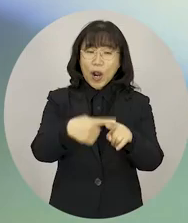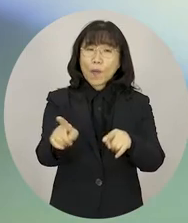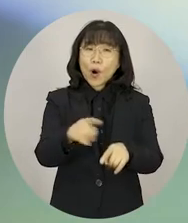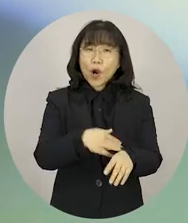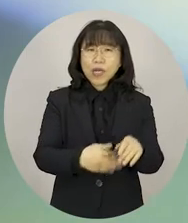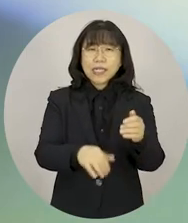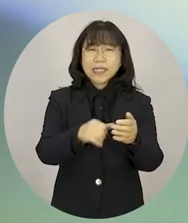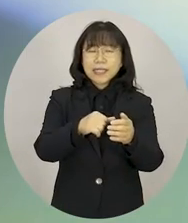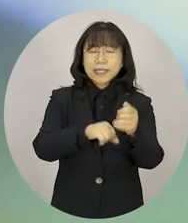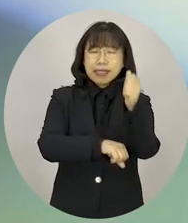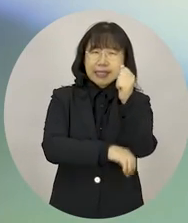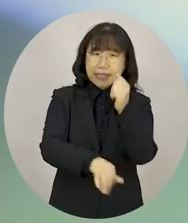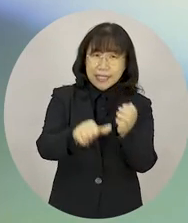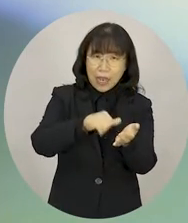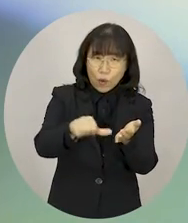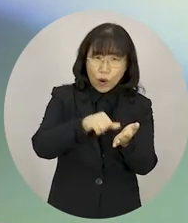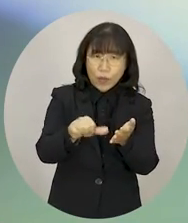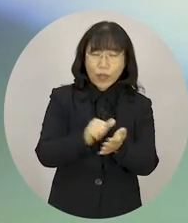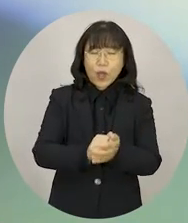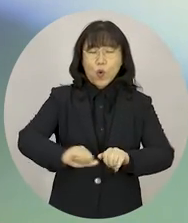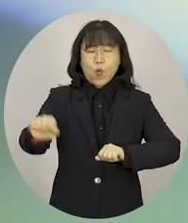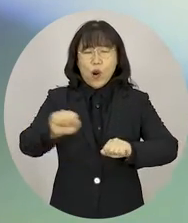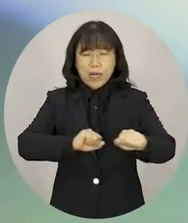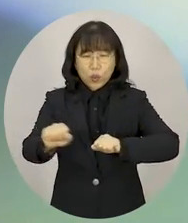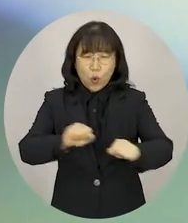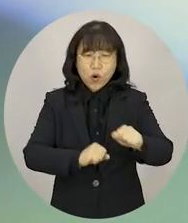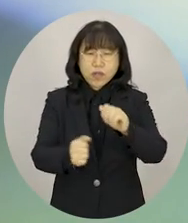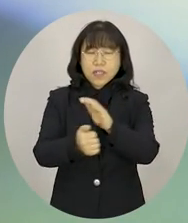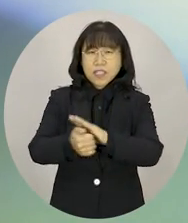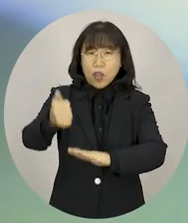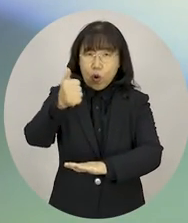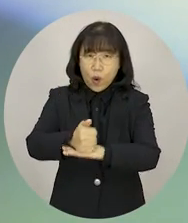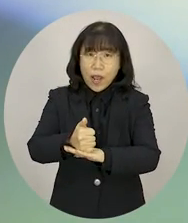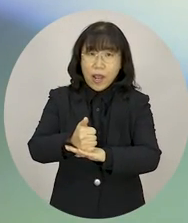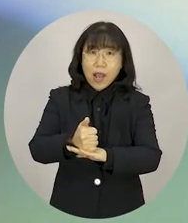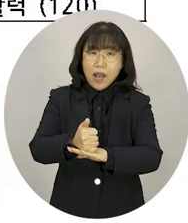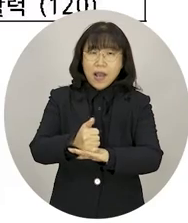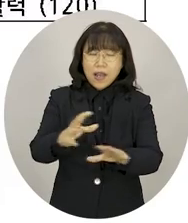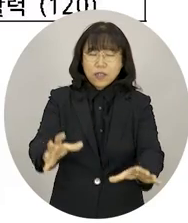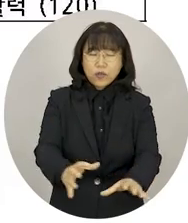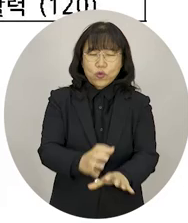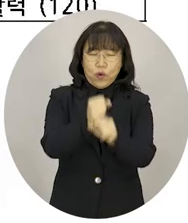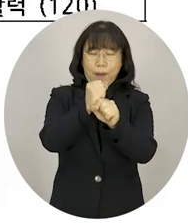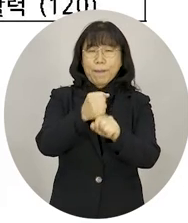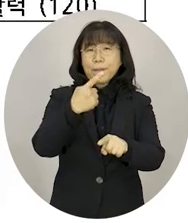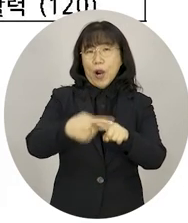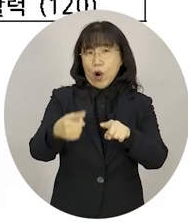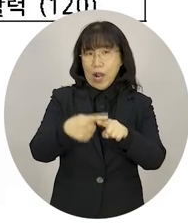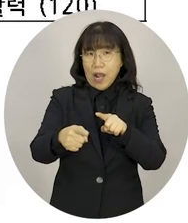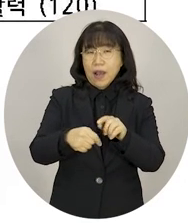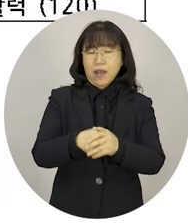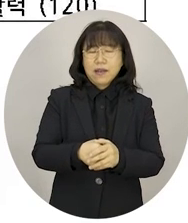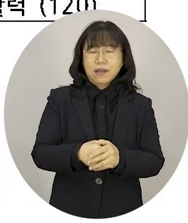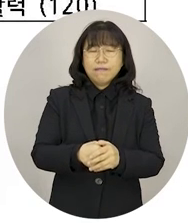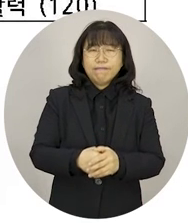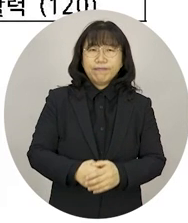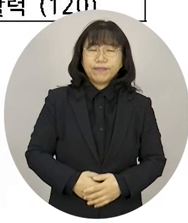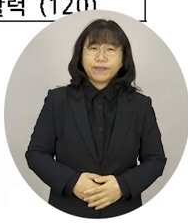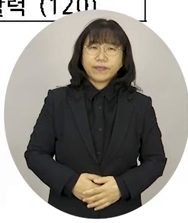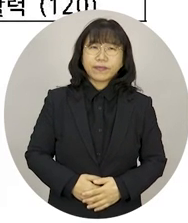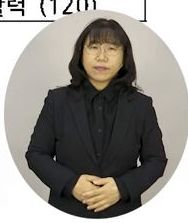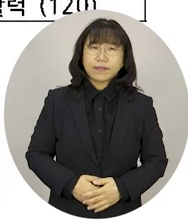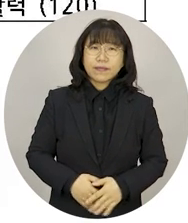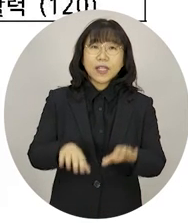평가는 경영자원, 경영활동, 경영성과 등 3개 부문의 합을 종합 경쟁력으로 평가해 시군구